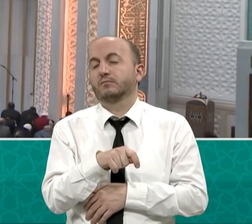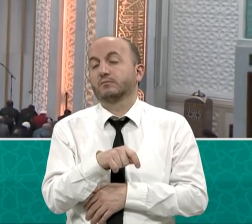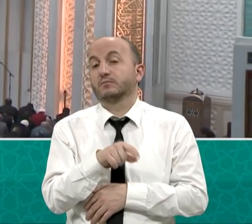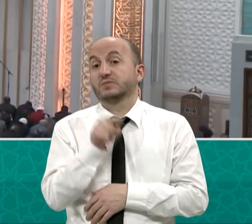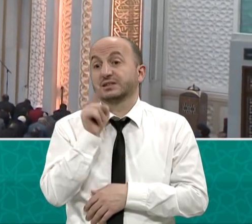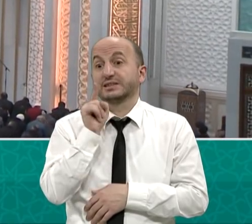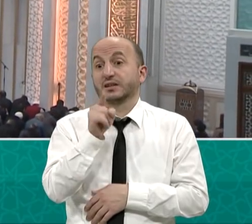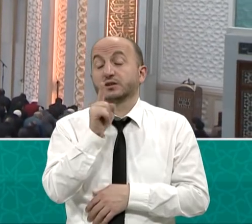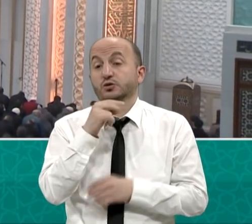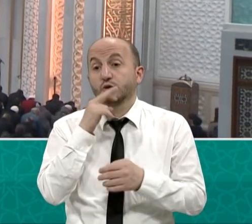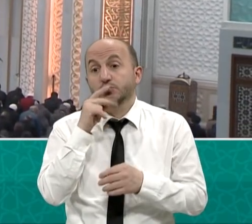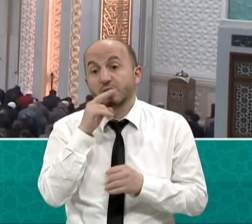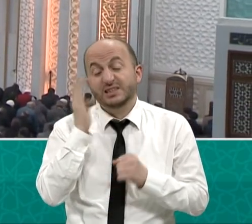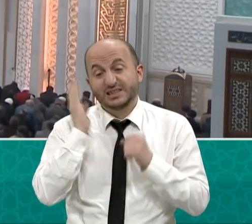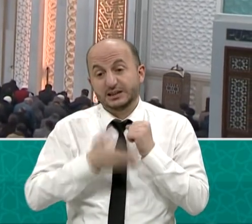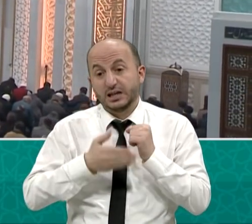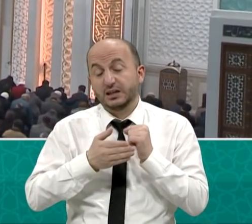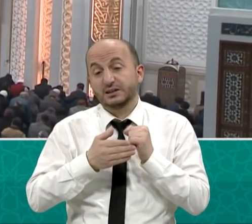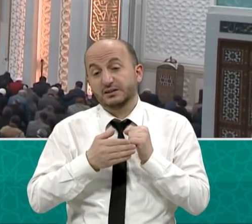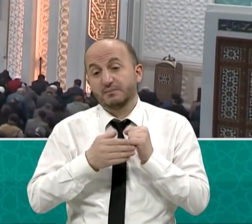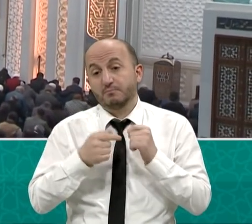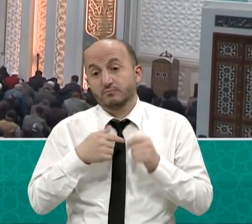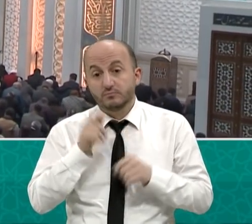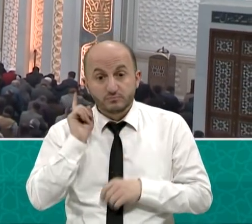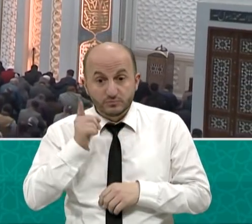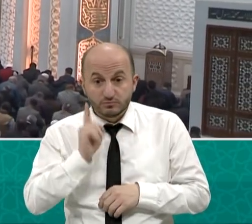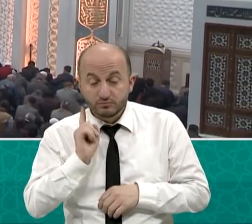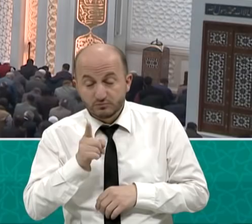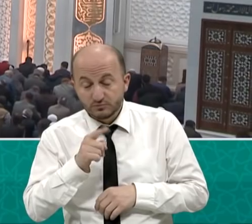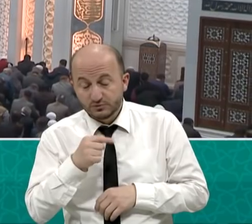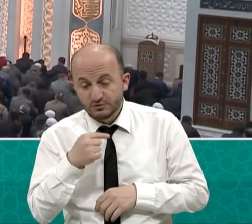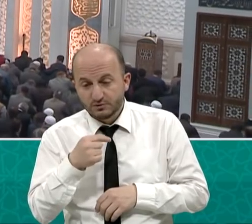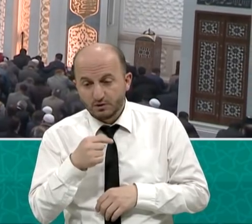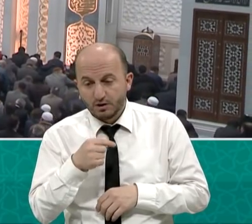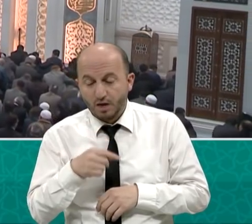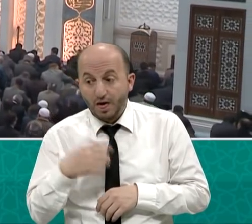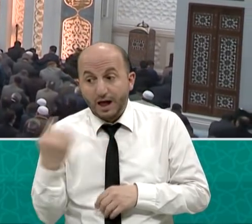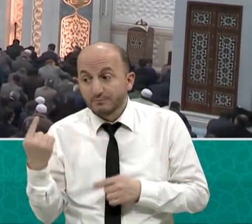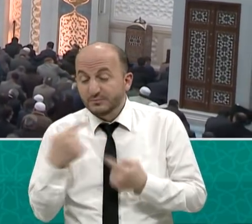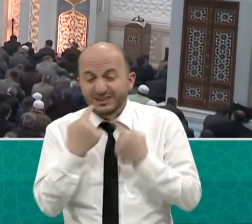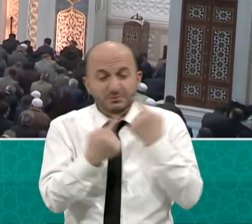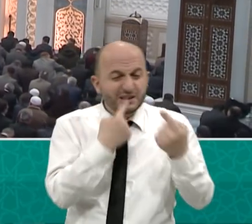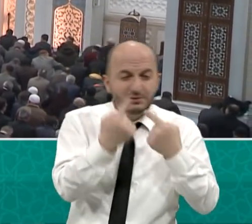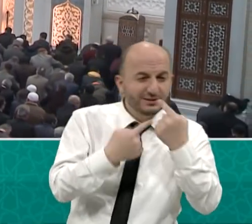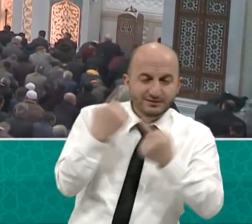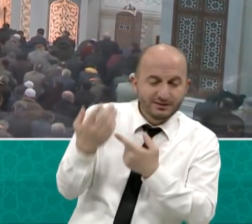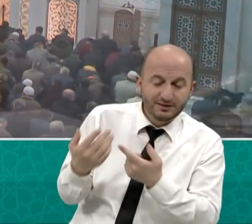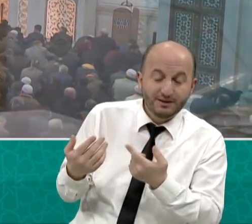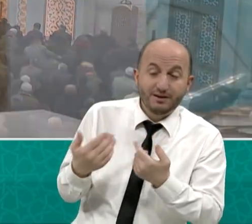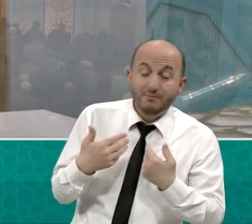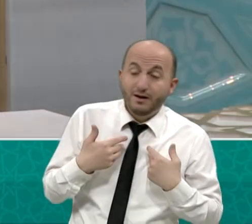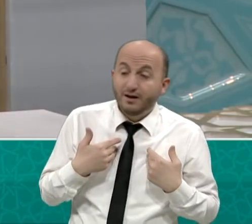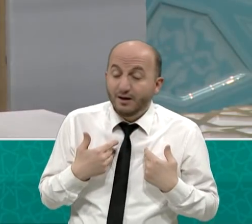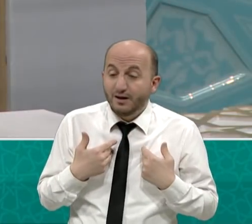konuşman namazda yasaktır anlamında beni ikaz edip uyarıyorlar idi. Her biri bir şey söylüyor. Ben